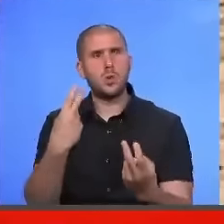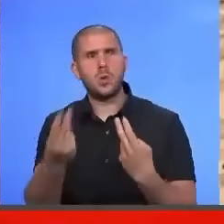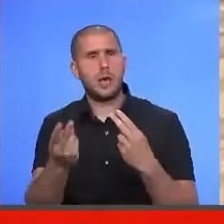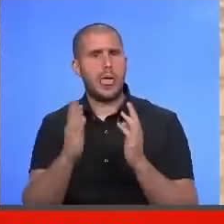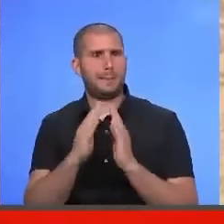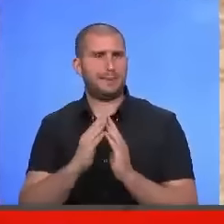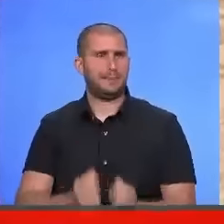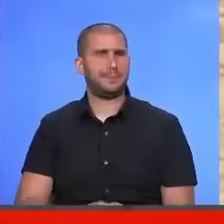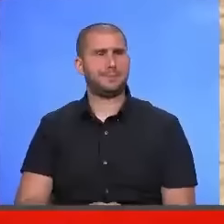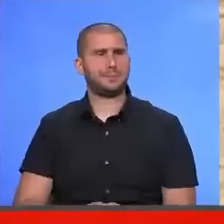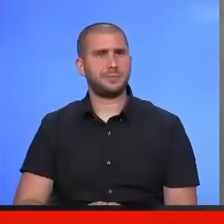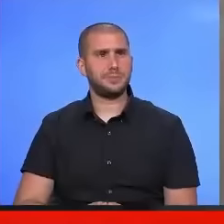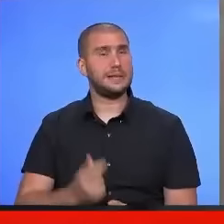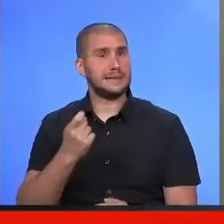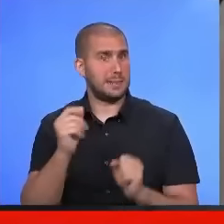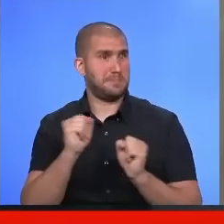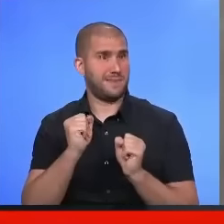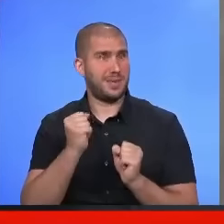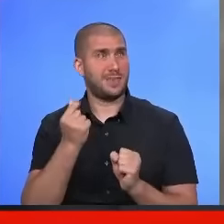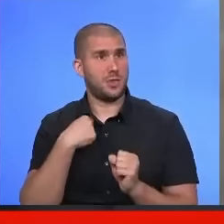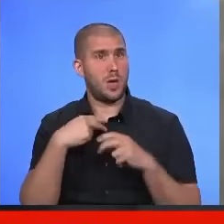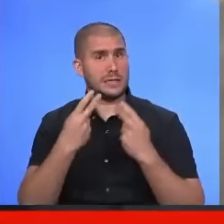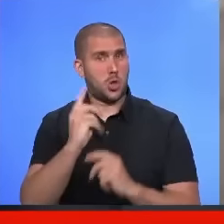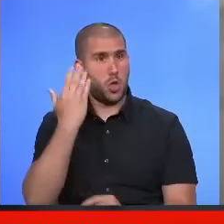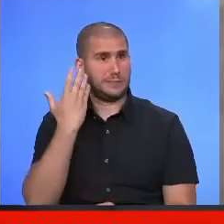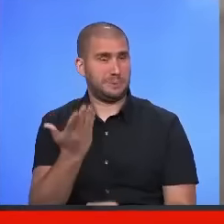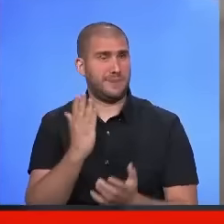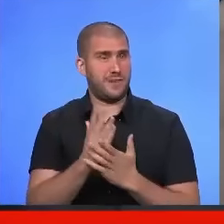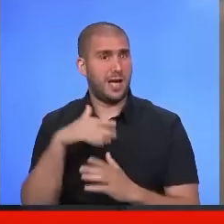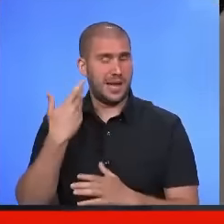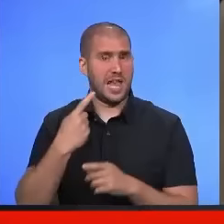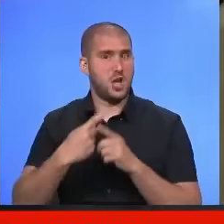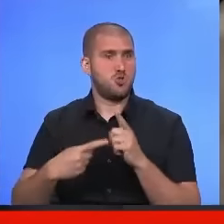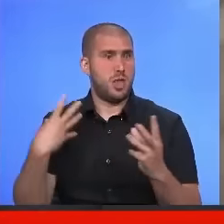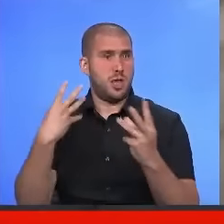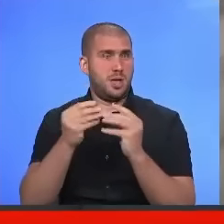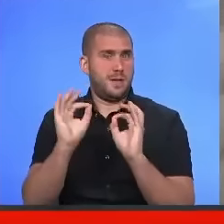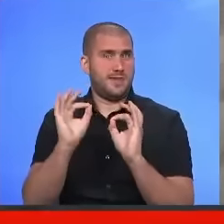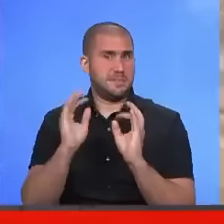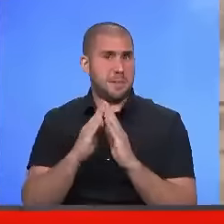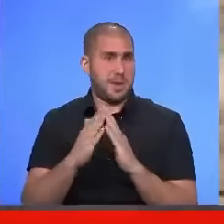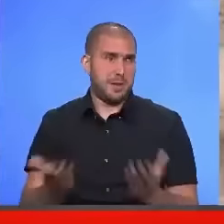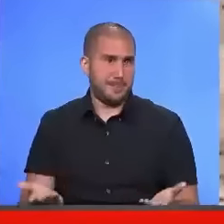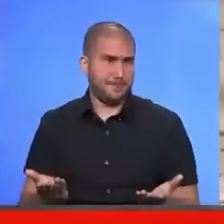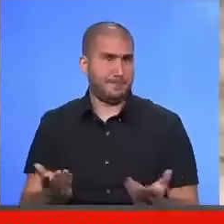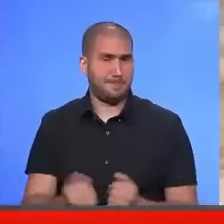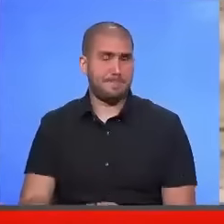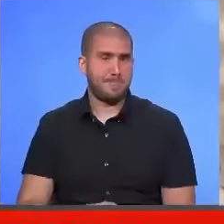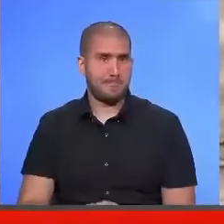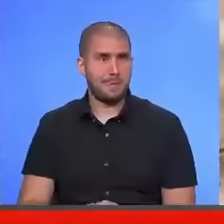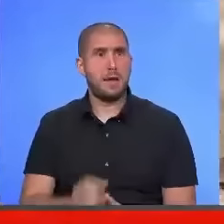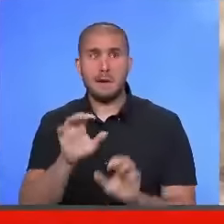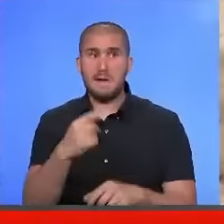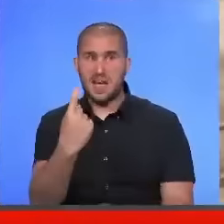לבתיהם זה קצת מפחיד אנחנו חזרנו לא מזמן אחרי כמעט חצי שנה מחוץ לבית כלבים